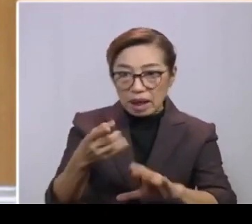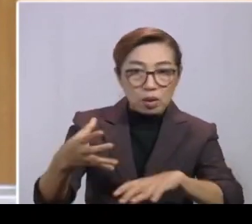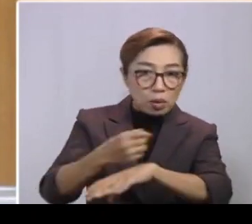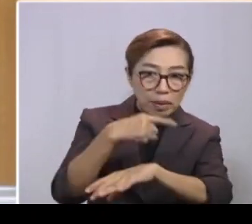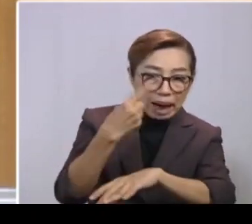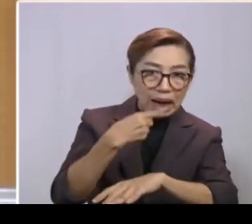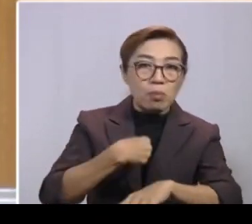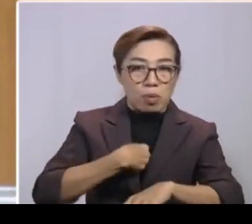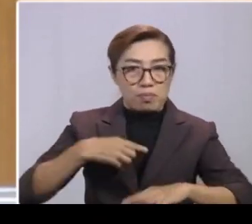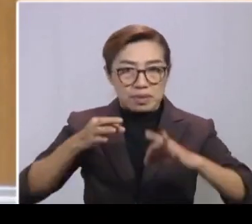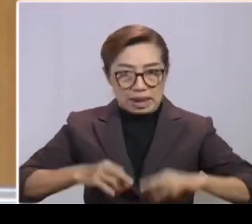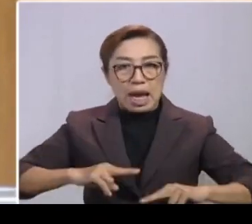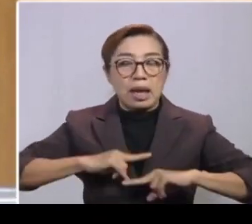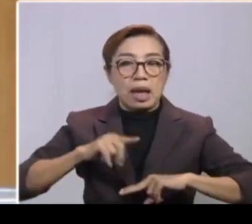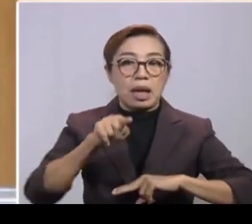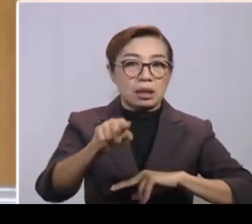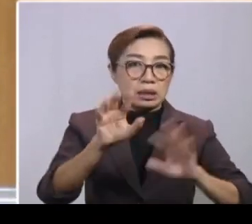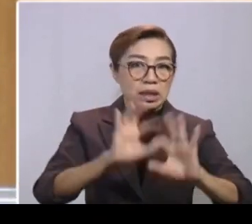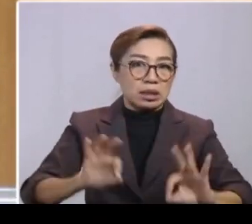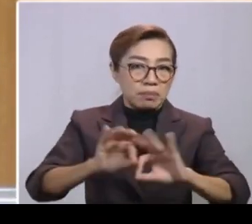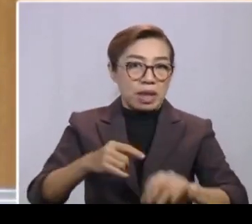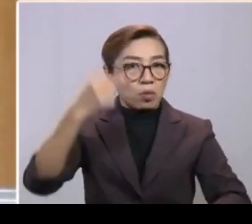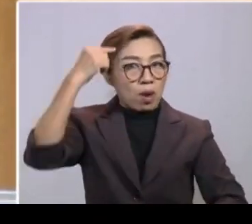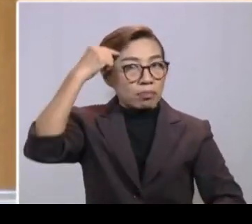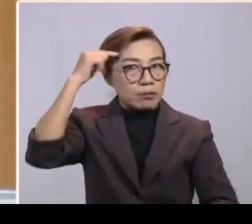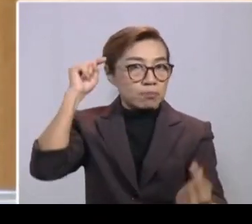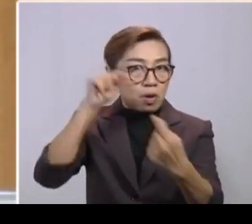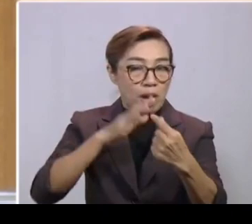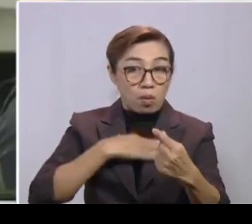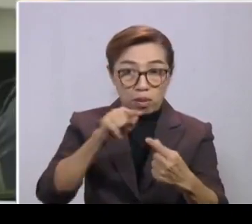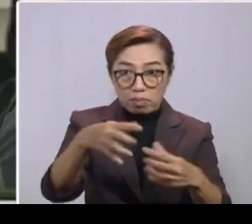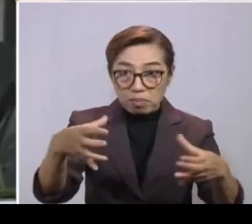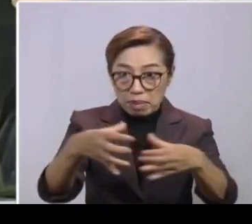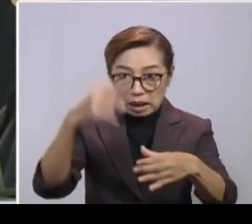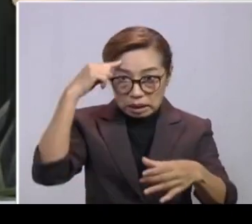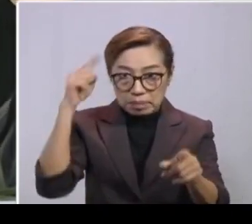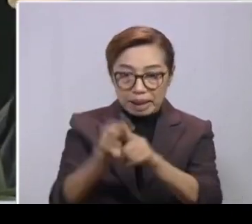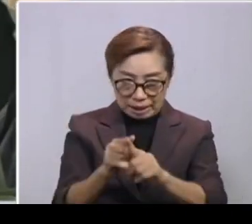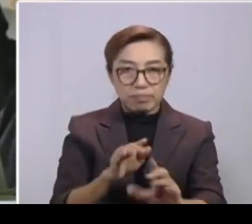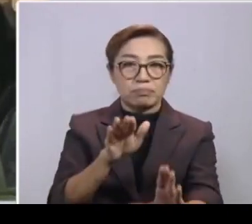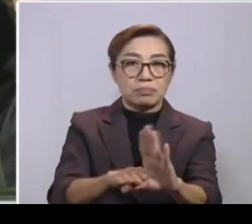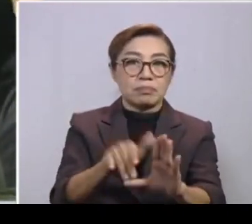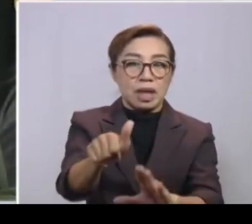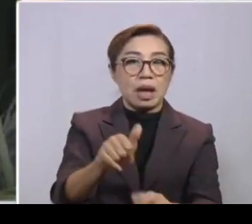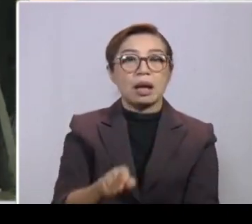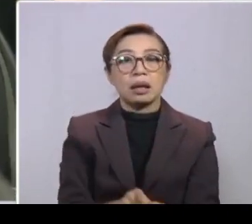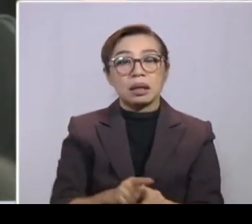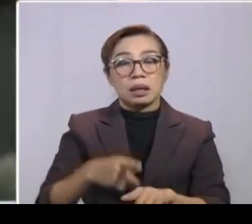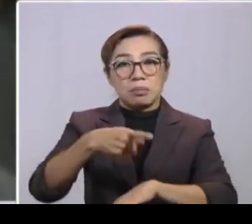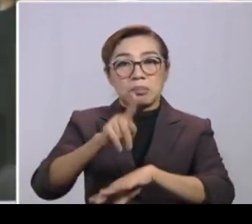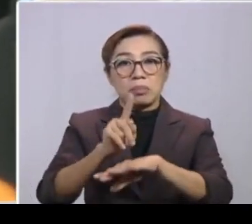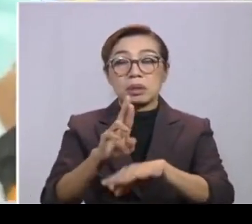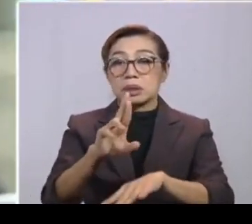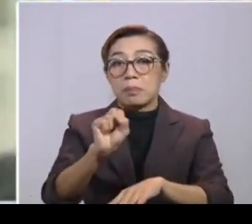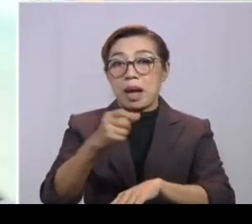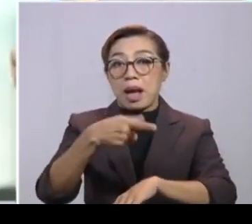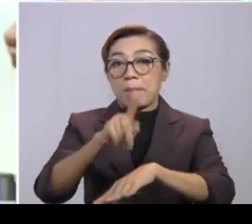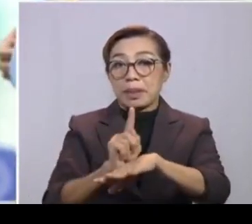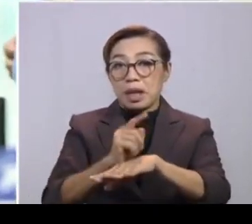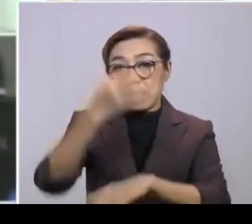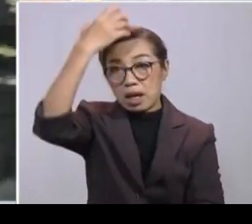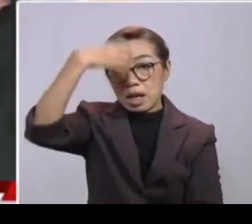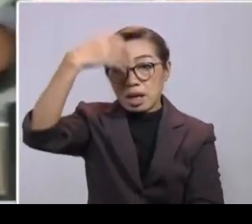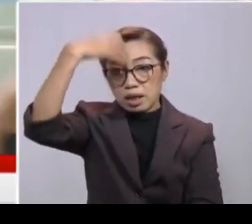พรรคการเมืองที่สอดคล้องกับอุดมการณ์ของผมส่วนทางนายวมูฮัมหมัดนมาทาประธานสภาผู้แทน